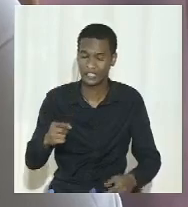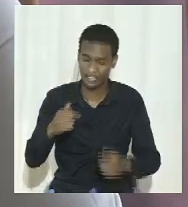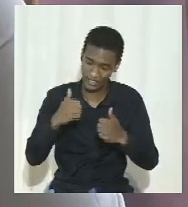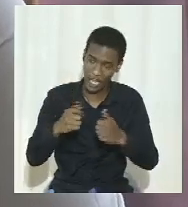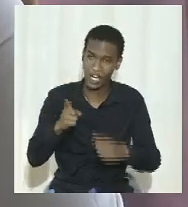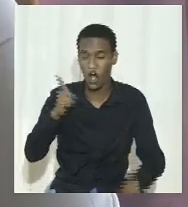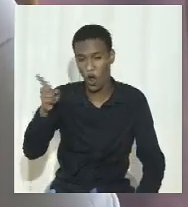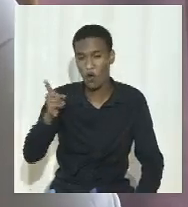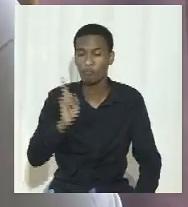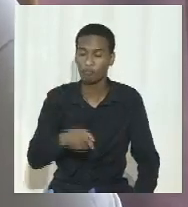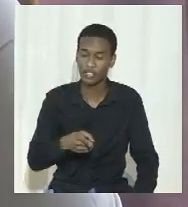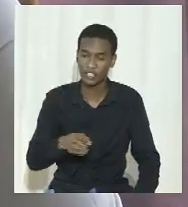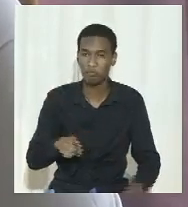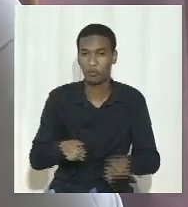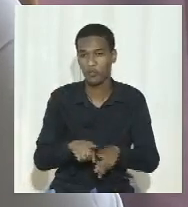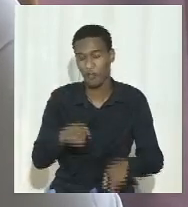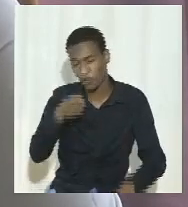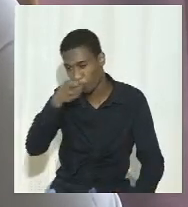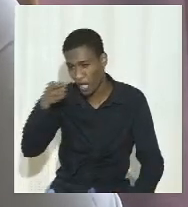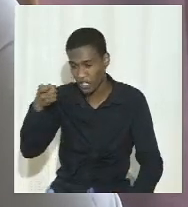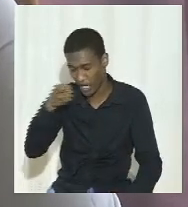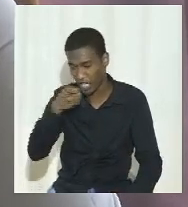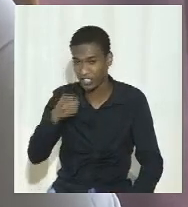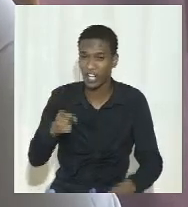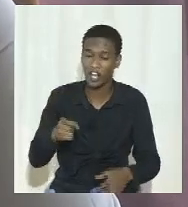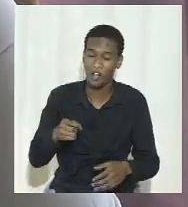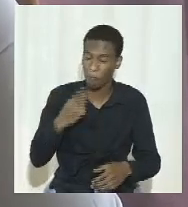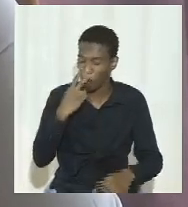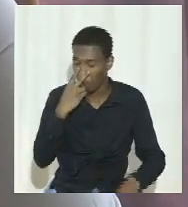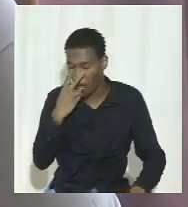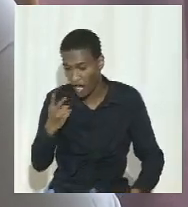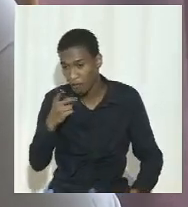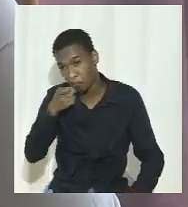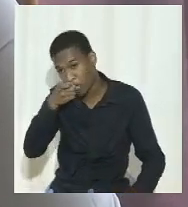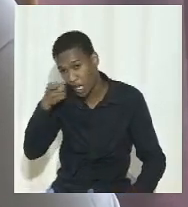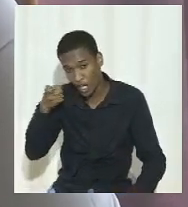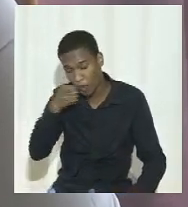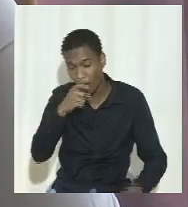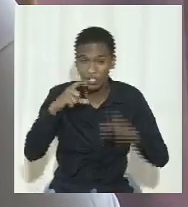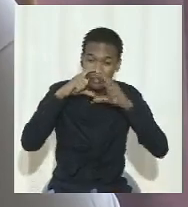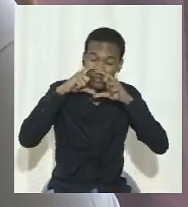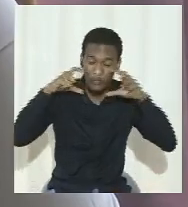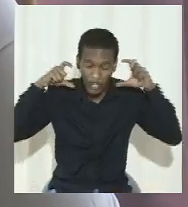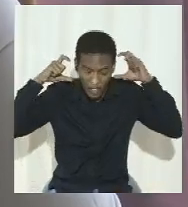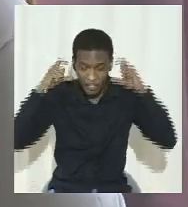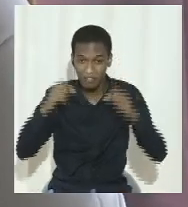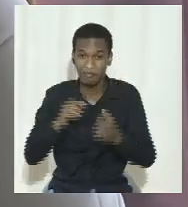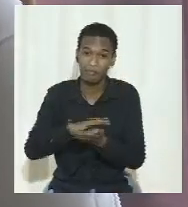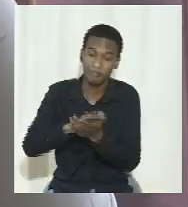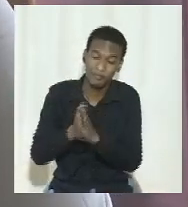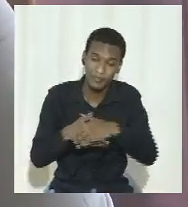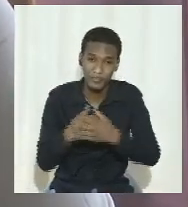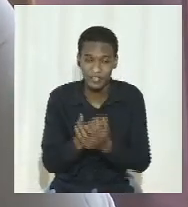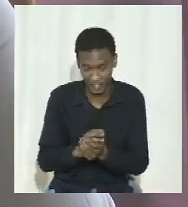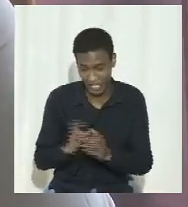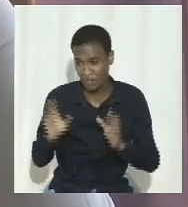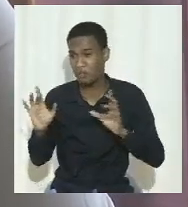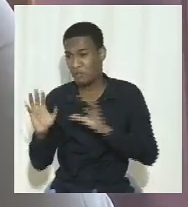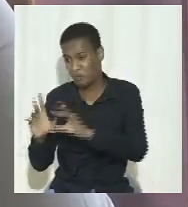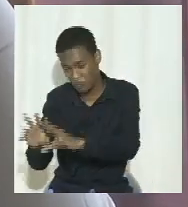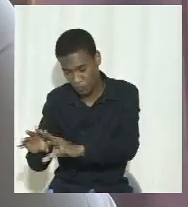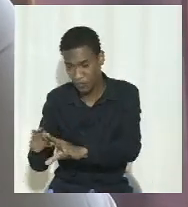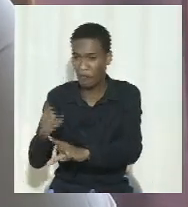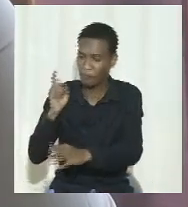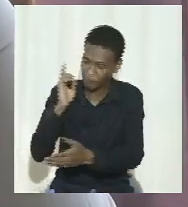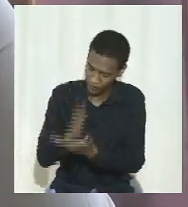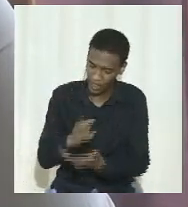ny ara-dalàna, ny ara-fahavahorana, ny fanasana tanana sy ny tsy fitangoronana eny an-tokotany.